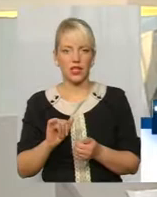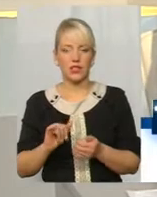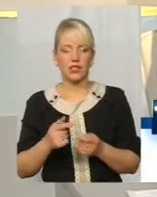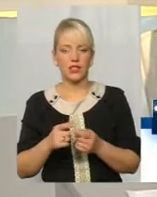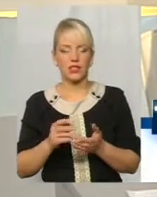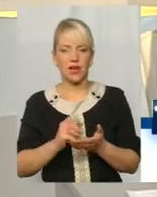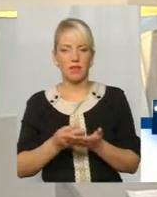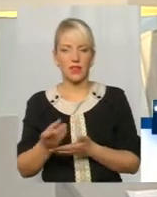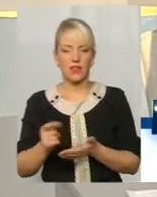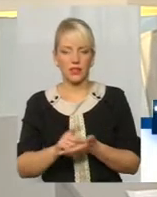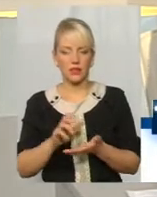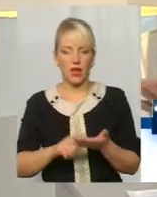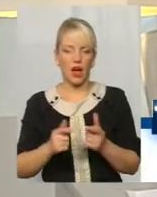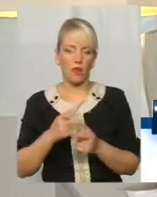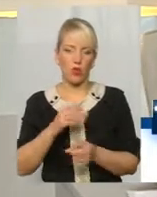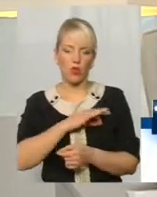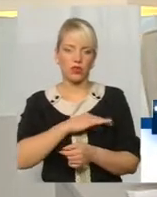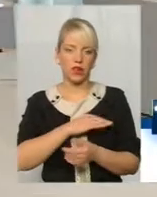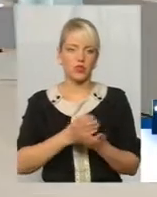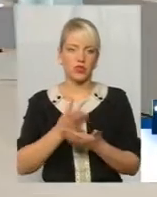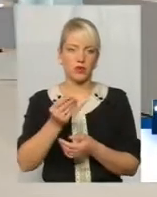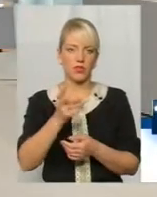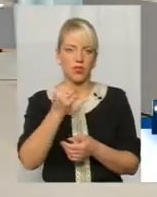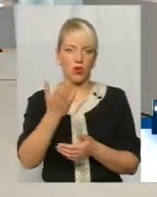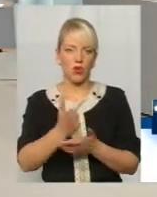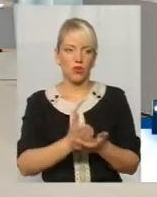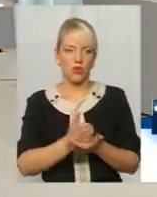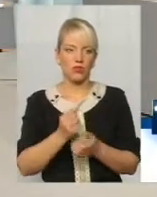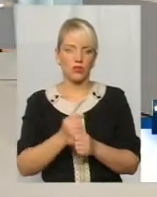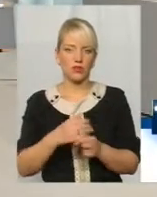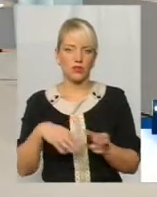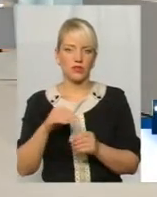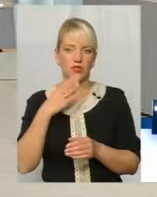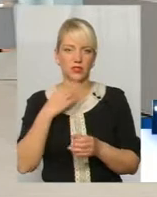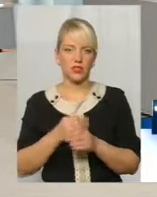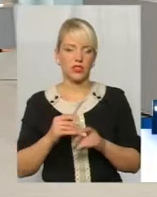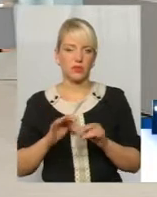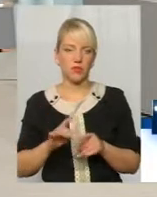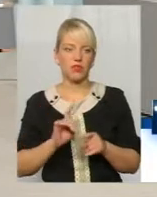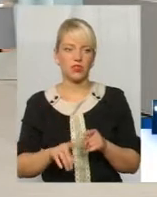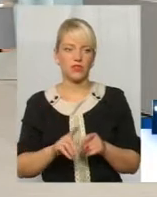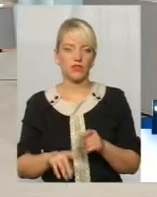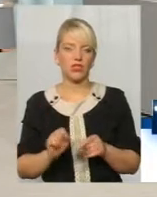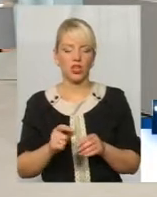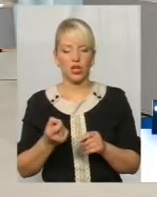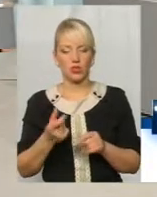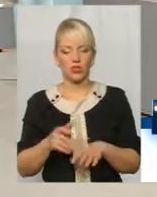нотаріуса, заплатити йому за послугу і зробити всі свої справи там швидше, трошки довше, або